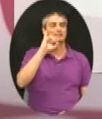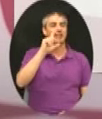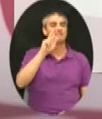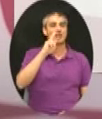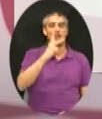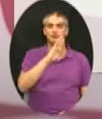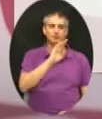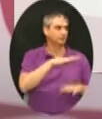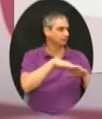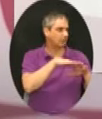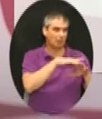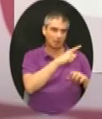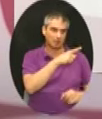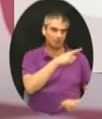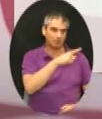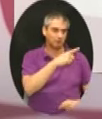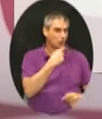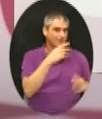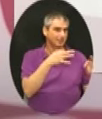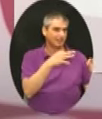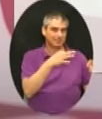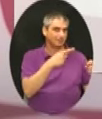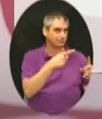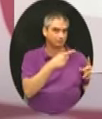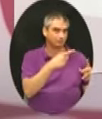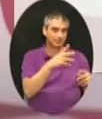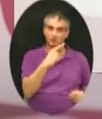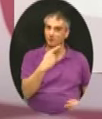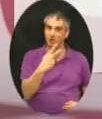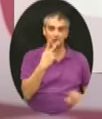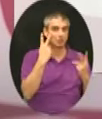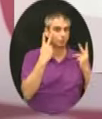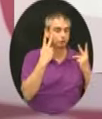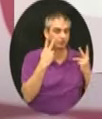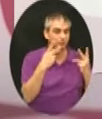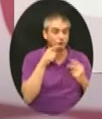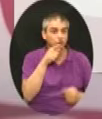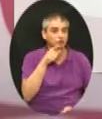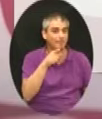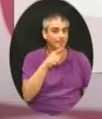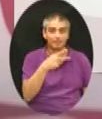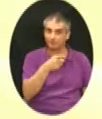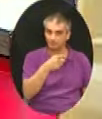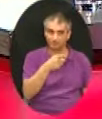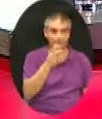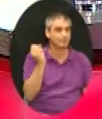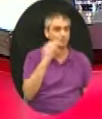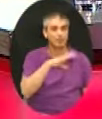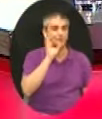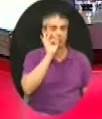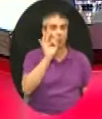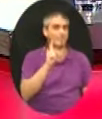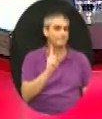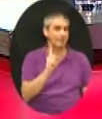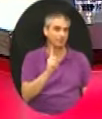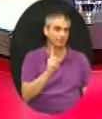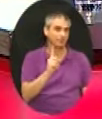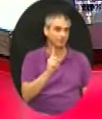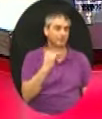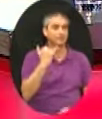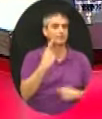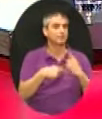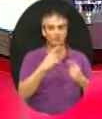חשובה. שנייה, על ההיספני, הקול ההיספני בפלורידה זה חשוב, כי שם ההיספנים רובם הם קובנים. ובאופן